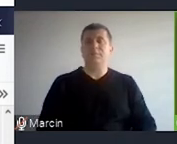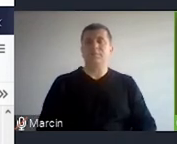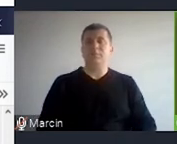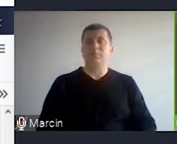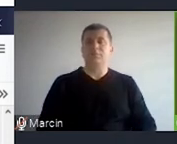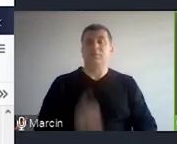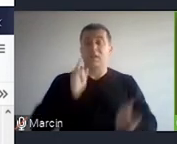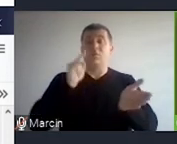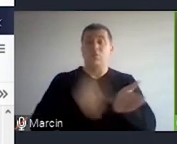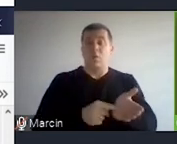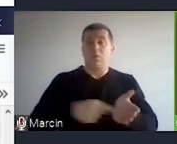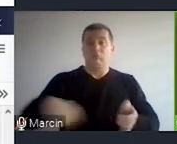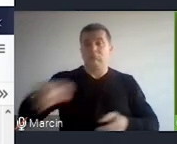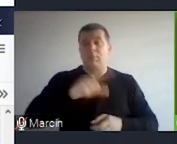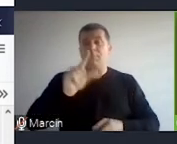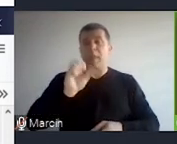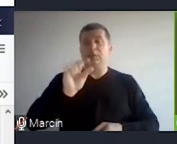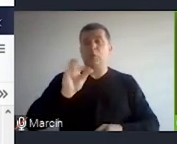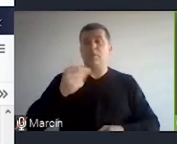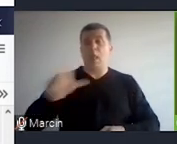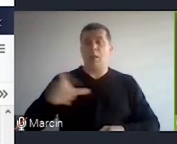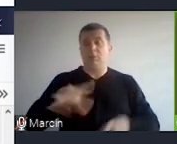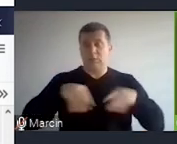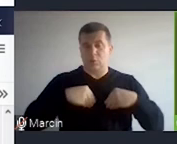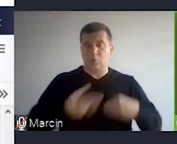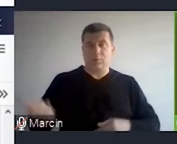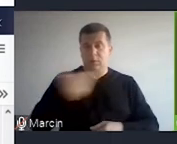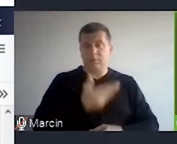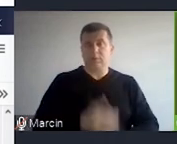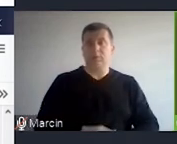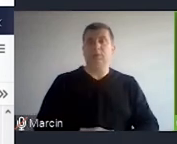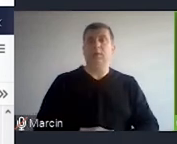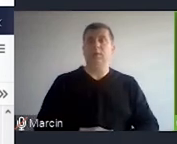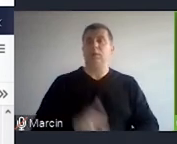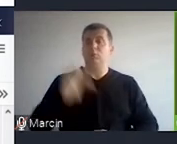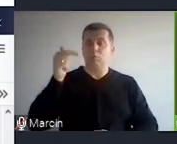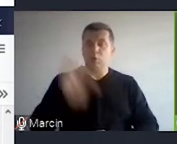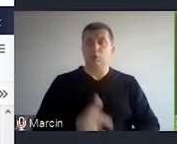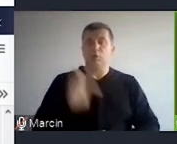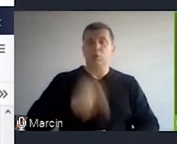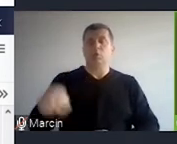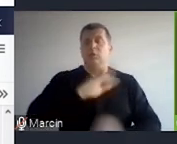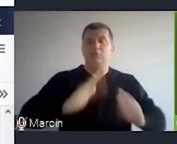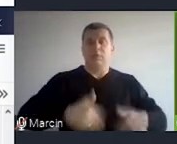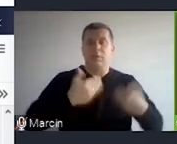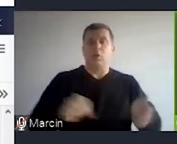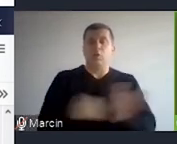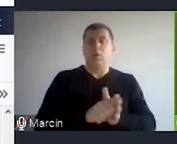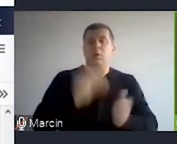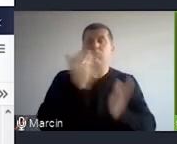2014. Właśnie, personel, który zatrudniacie Państwo, musi być sprawozdawany do